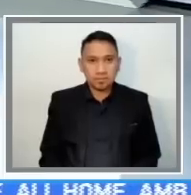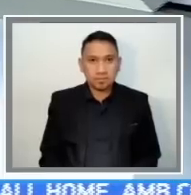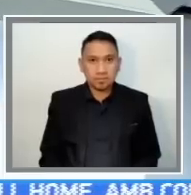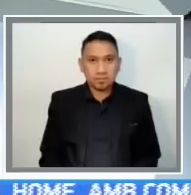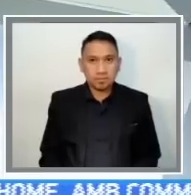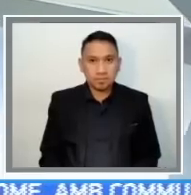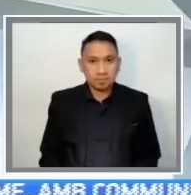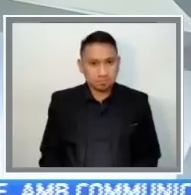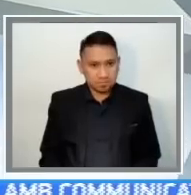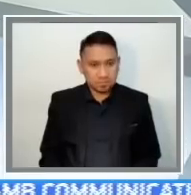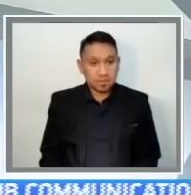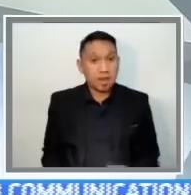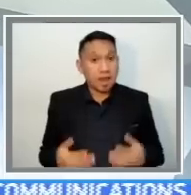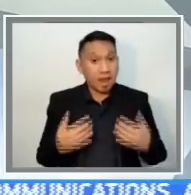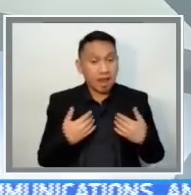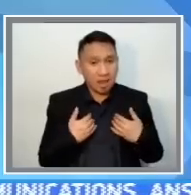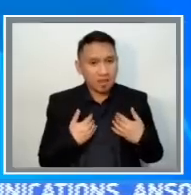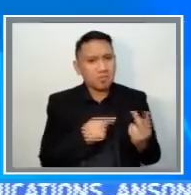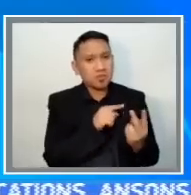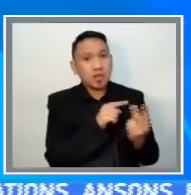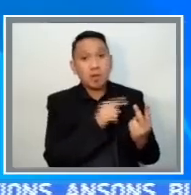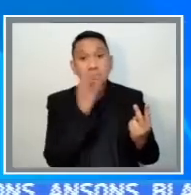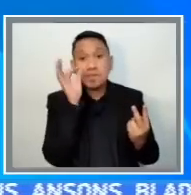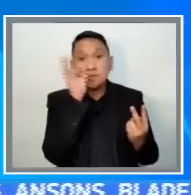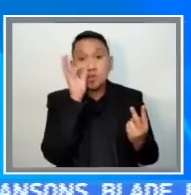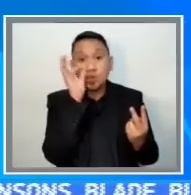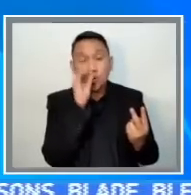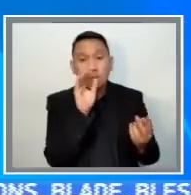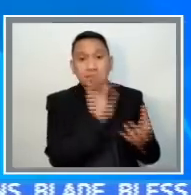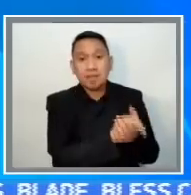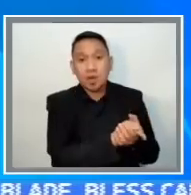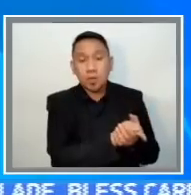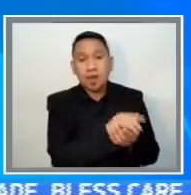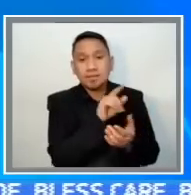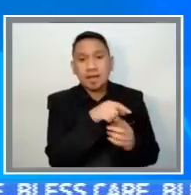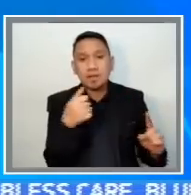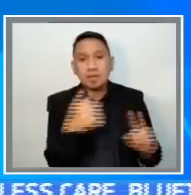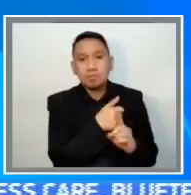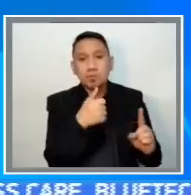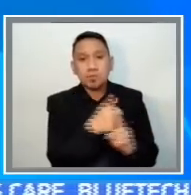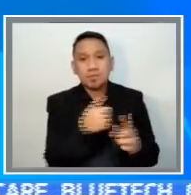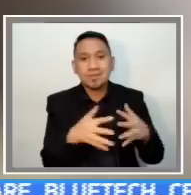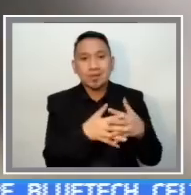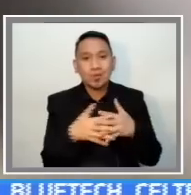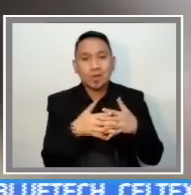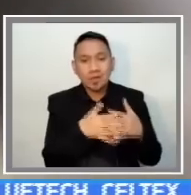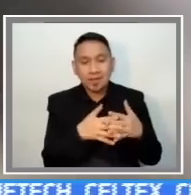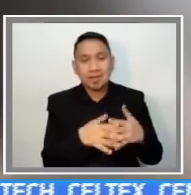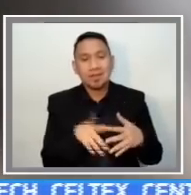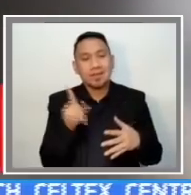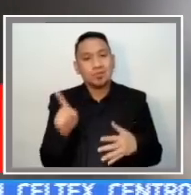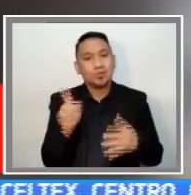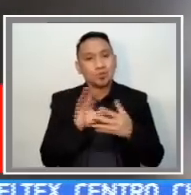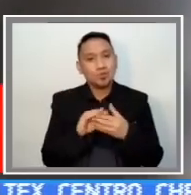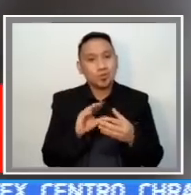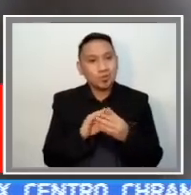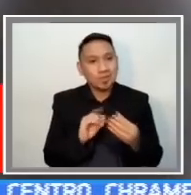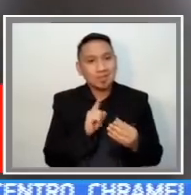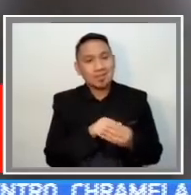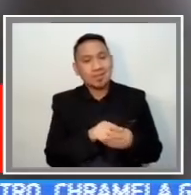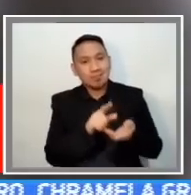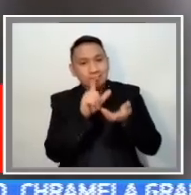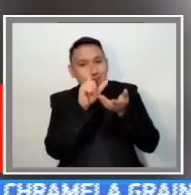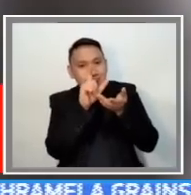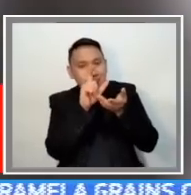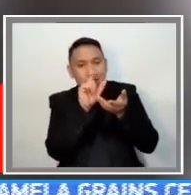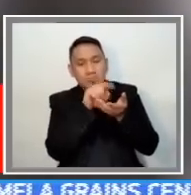May mag-asawang Pinoy na binugbog sa kalye sa California sa Amerika. Sa kwento ng biktimang si Nicky Ariola, isang photojournalist, nilapitan sila